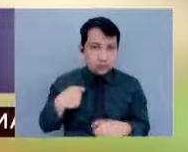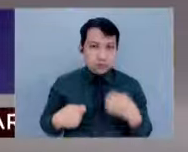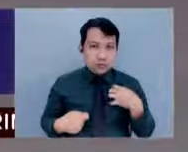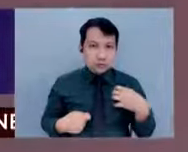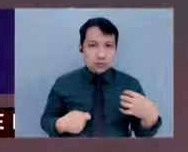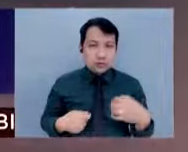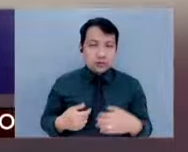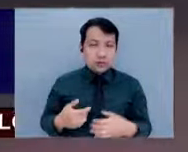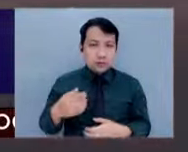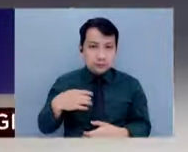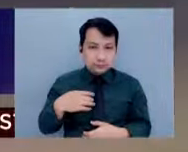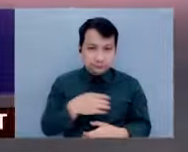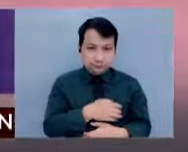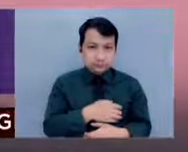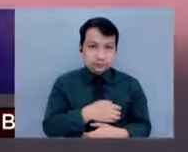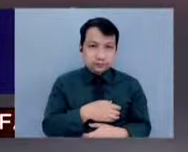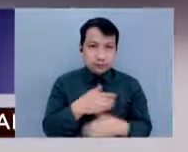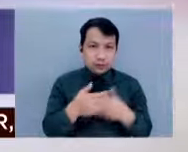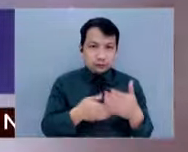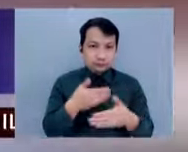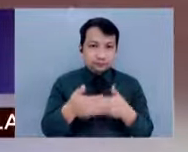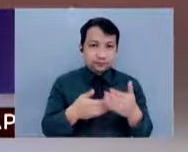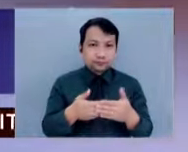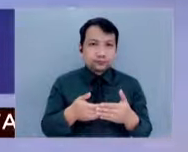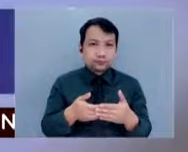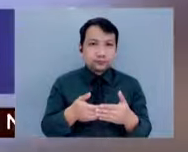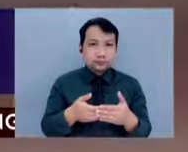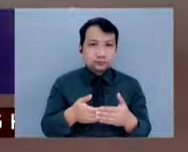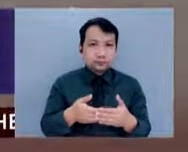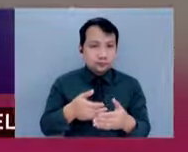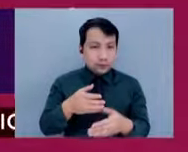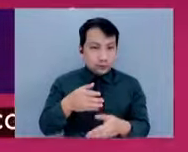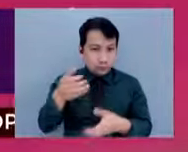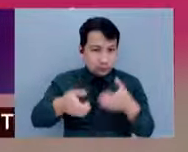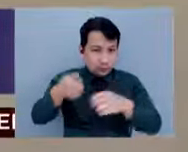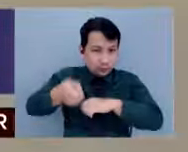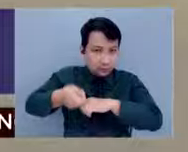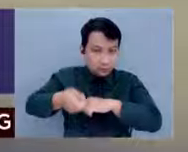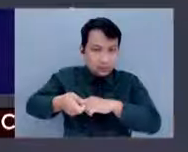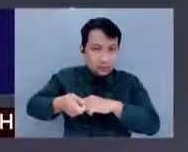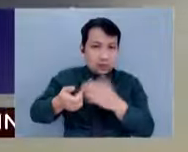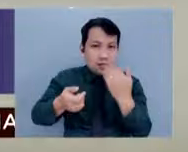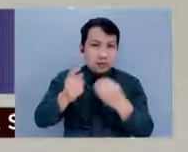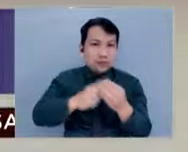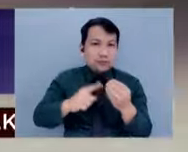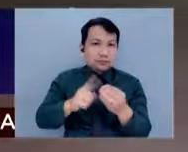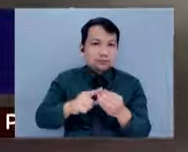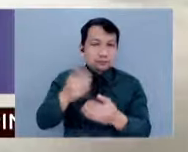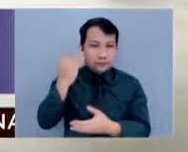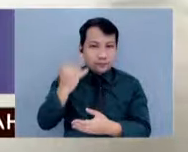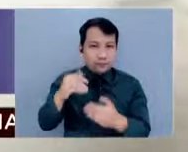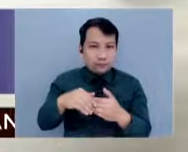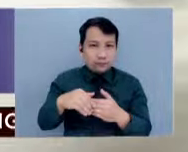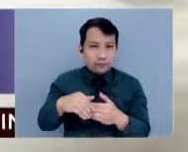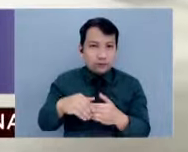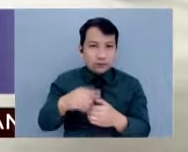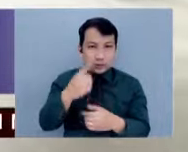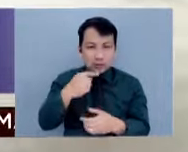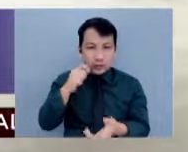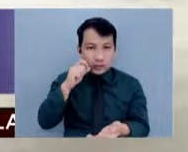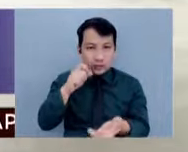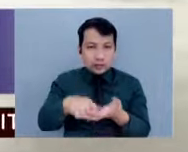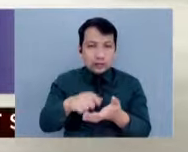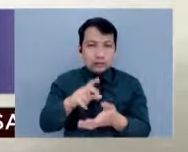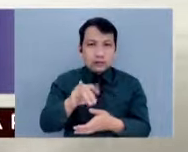kongresista. May gumugulong pa kasing court trial kay Teves sa Timor-Leste kaugnay ng merito ng kanyang red notice. Lalo't inaapila